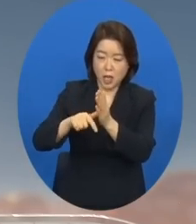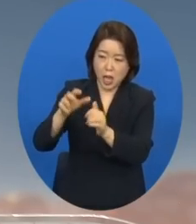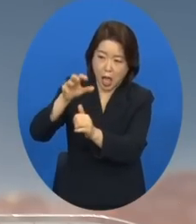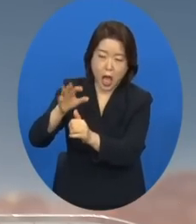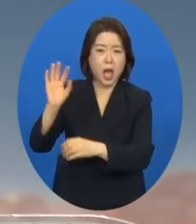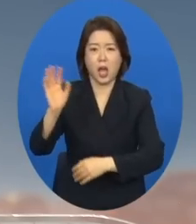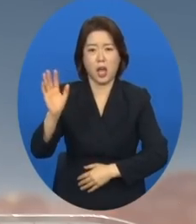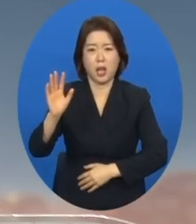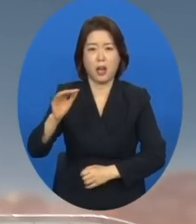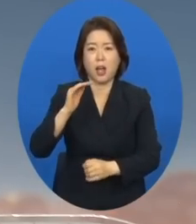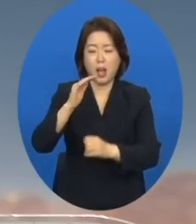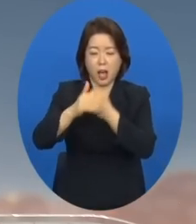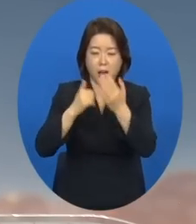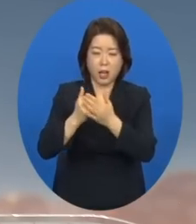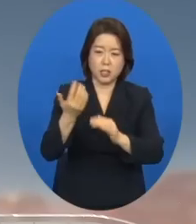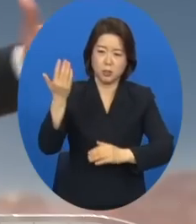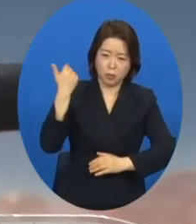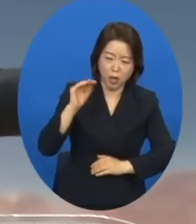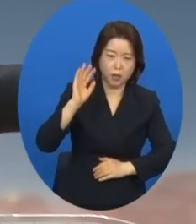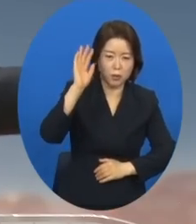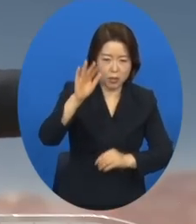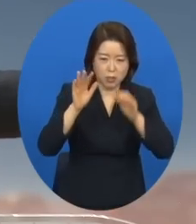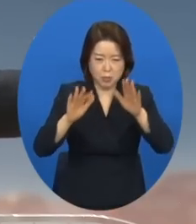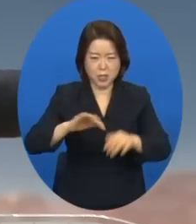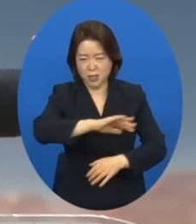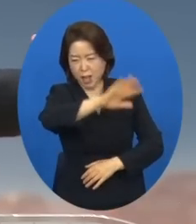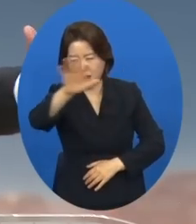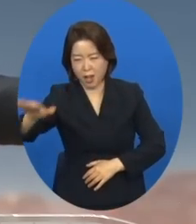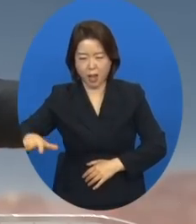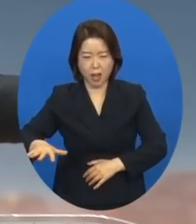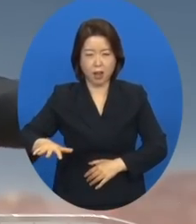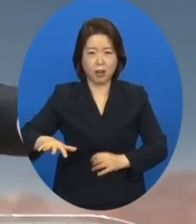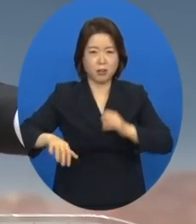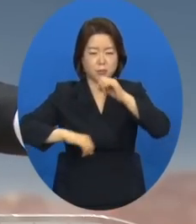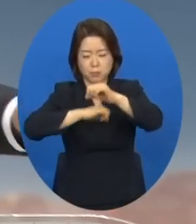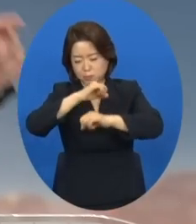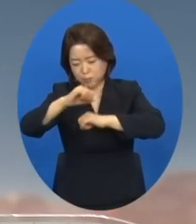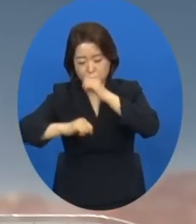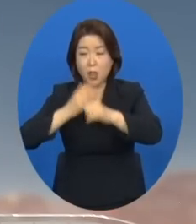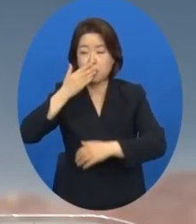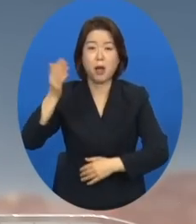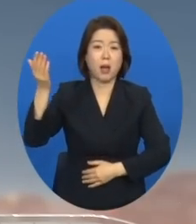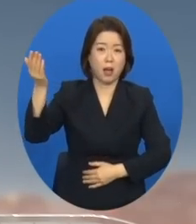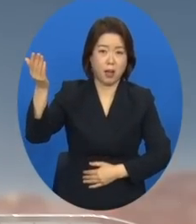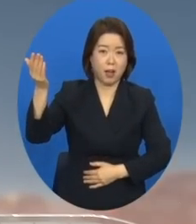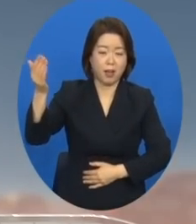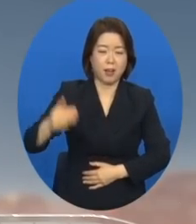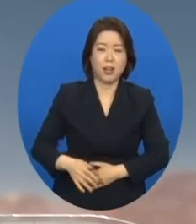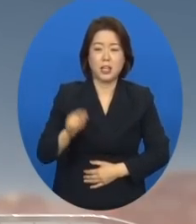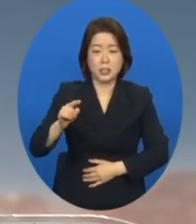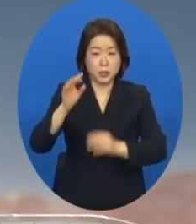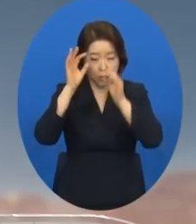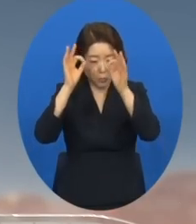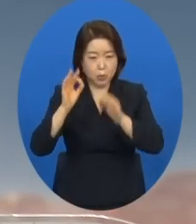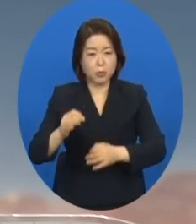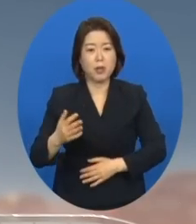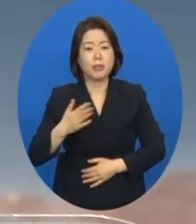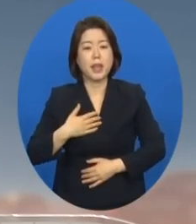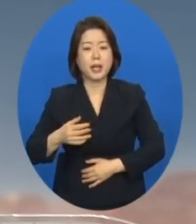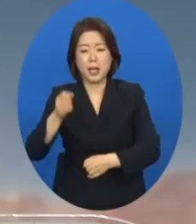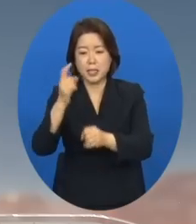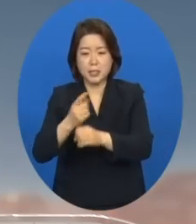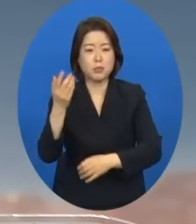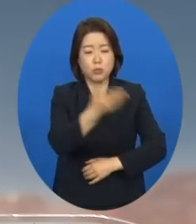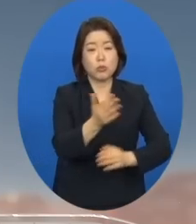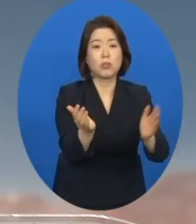하나님은 과거와 현재 미래를 다 보시는 분입니다 그걸 보시고 이미 난 너희가 준거다 너가 그것을 믿을